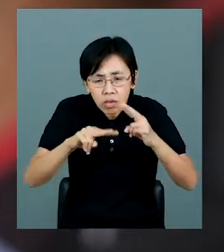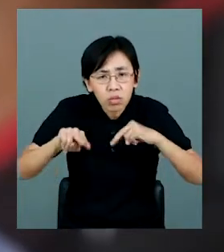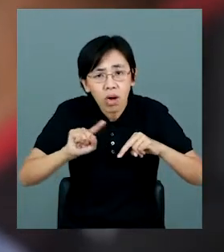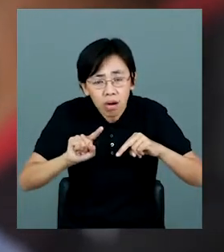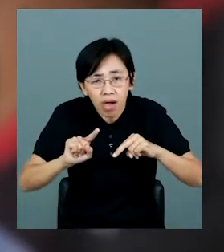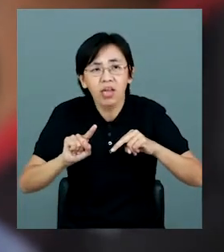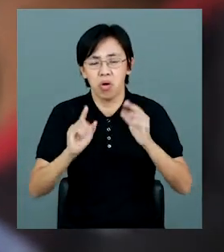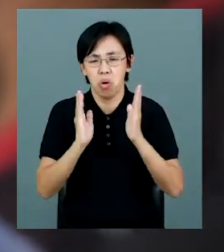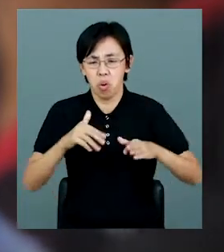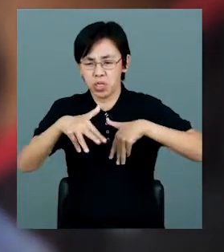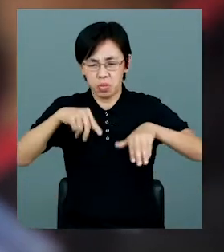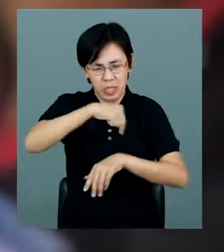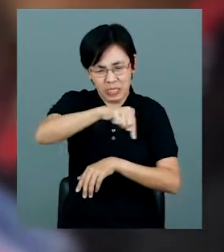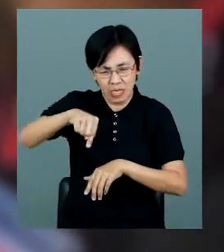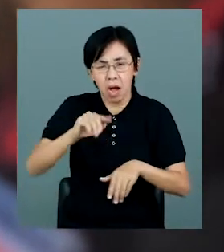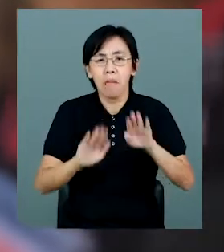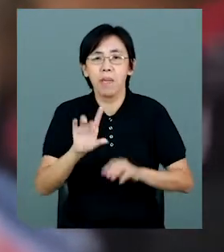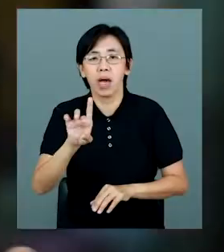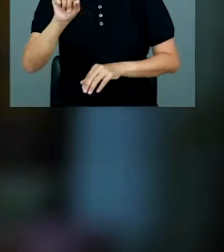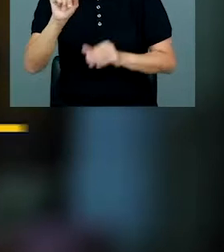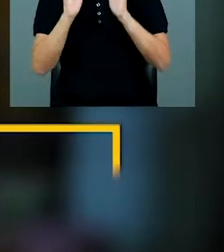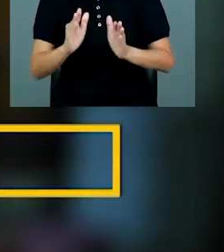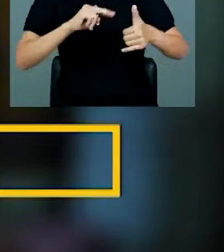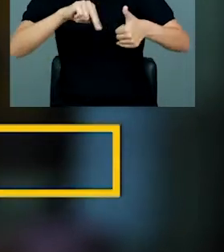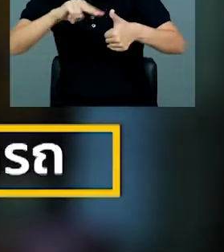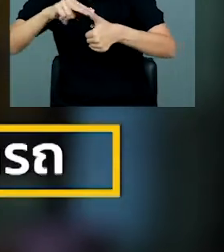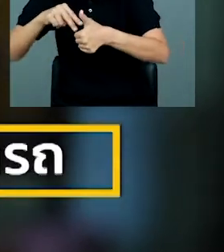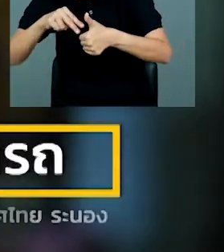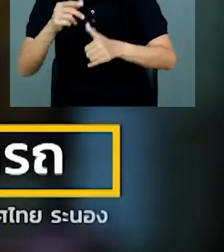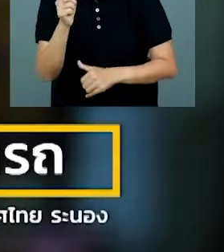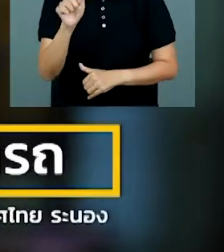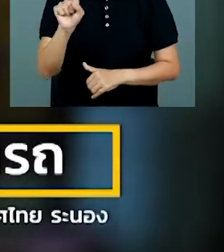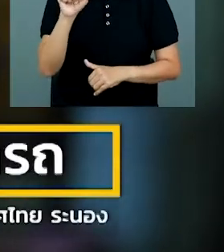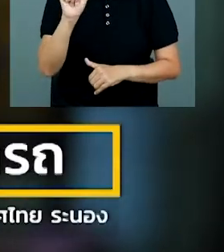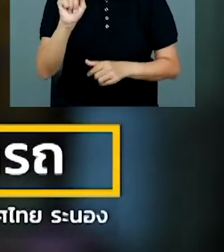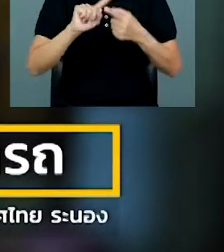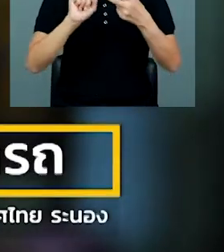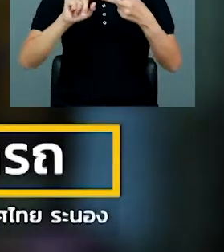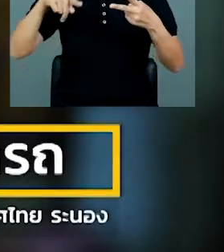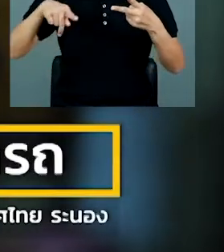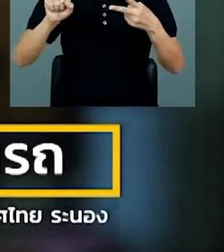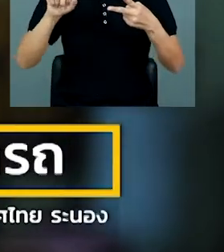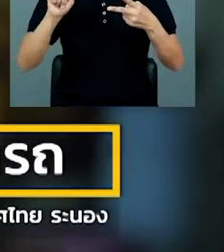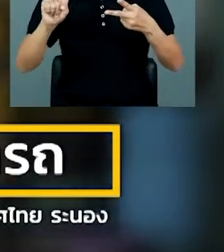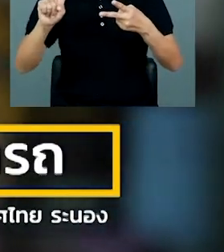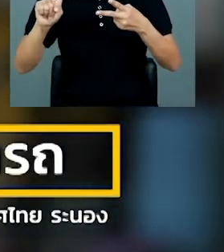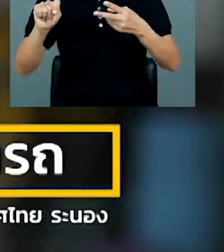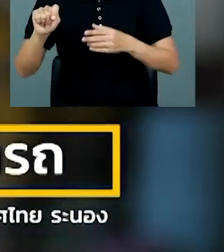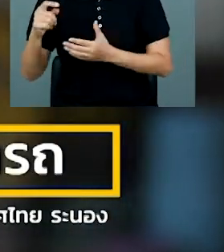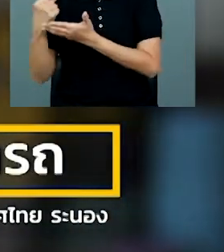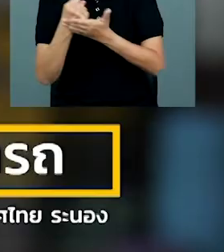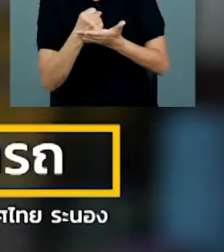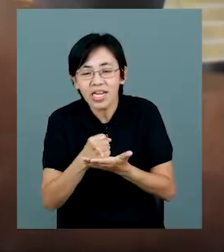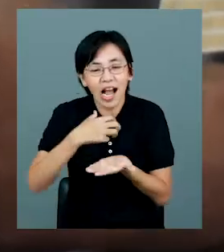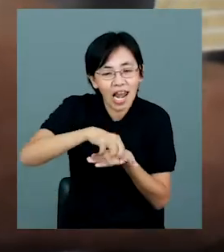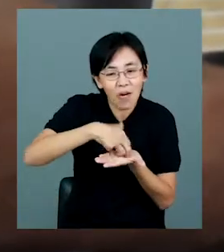เนี่ยเรามาตรวจคนประมาณ120คนดังนั้นวันนี้ค่ะเราจำเป็นต้องให้อสต.แล้วก็พสต.เนี่ยมาช่วยเป็นให้